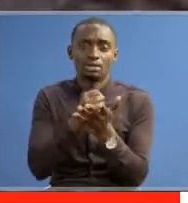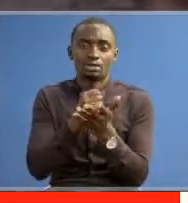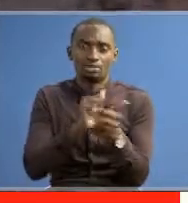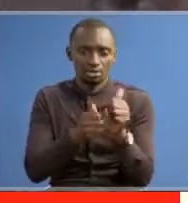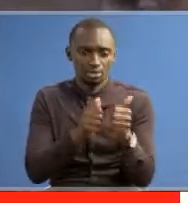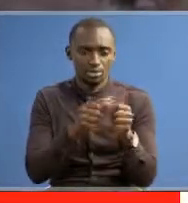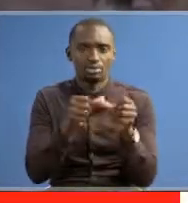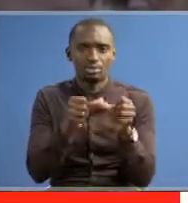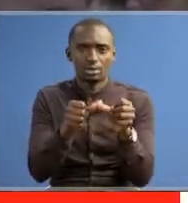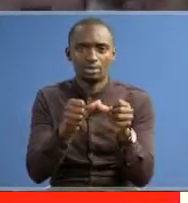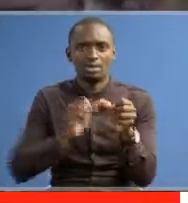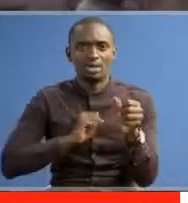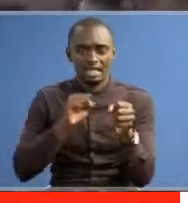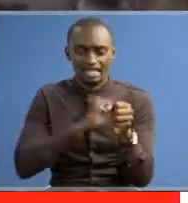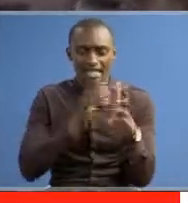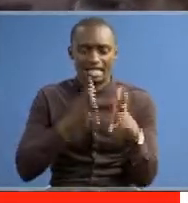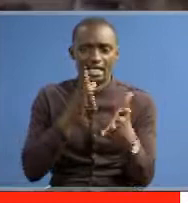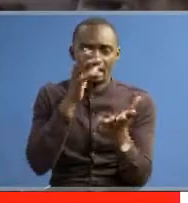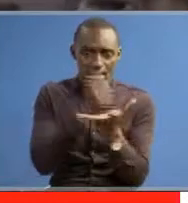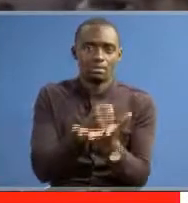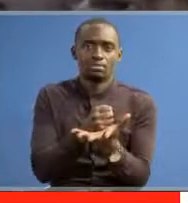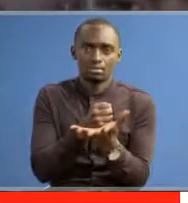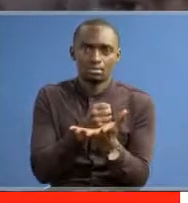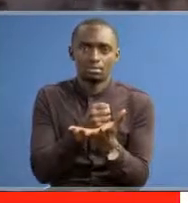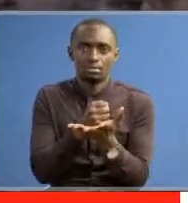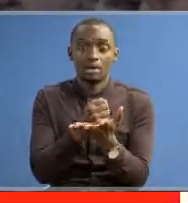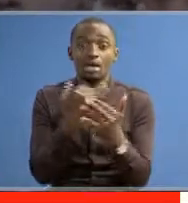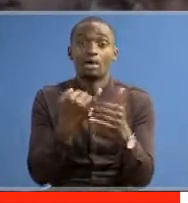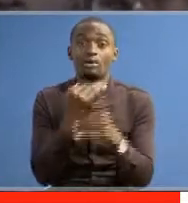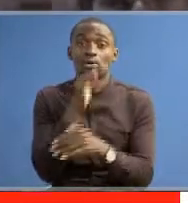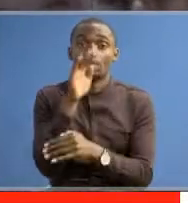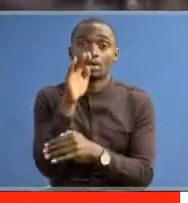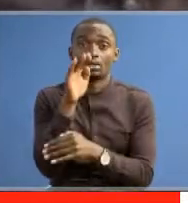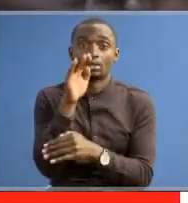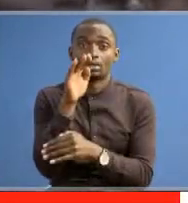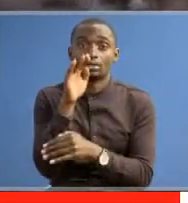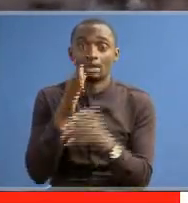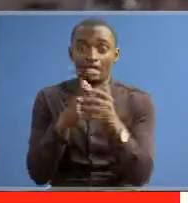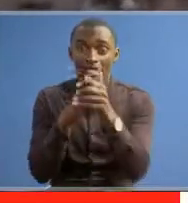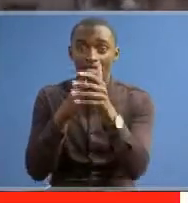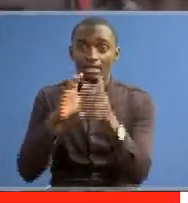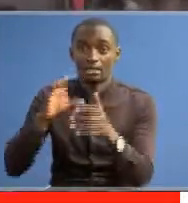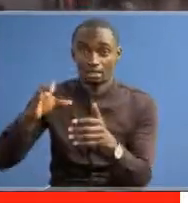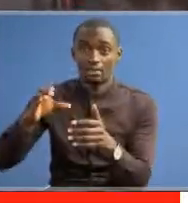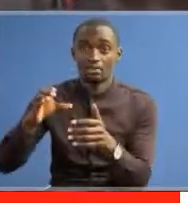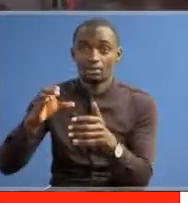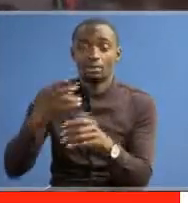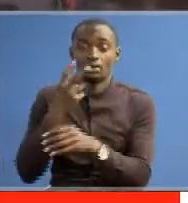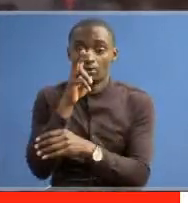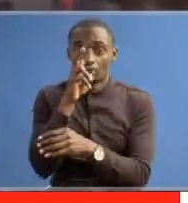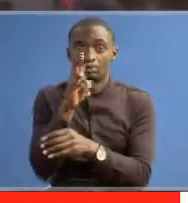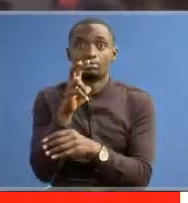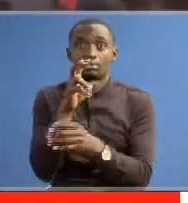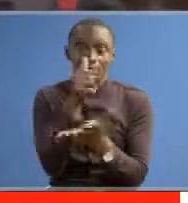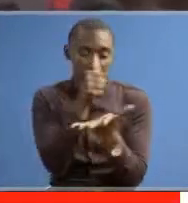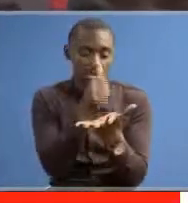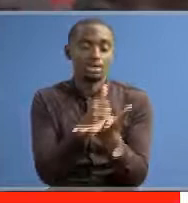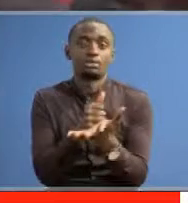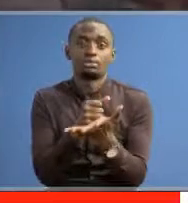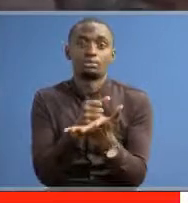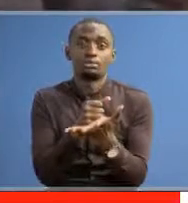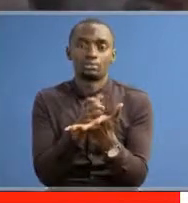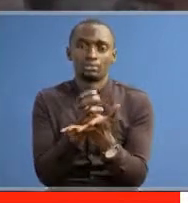ya Senators Cup. Na ninataka niulize viongozi wa kaunti waangalie viwanja ambazo